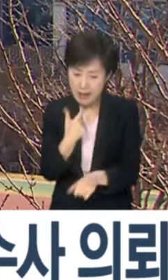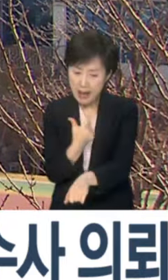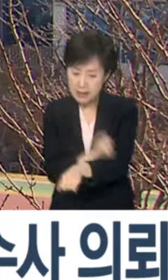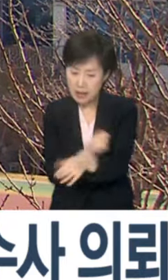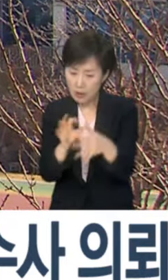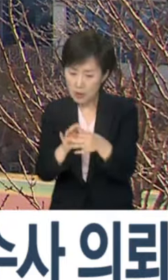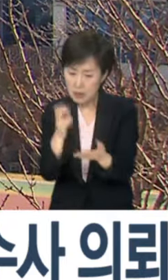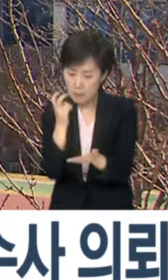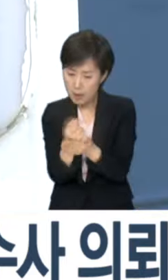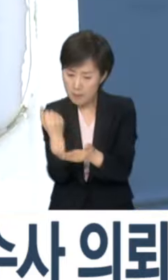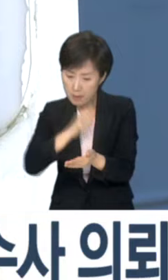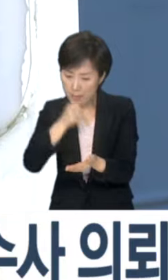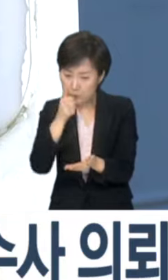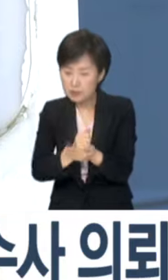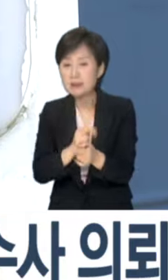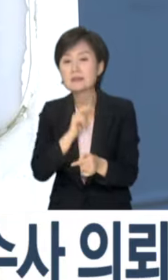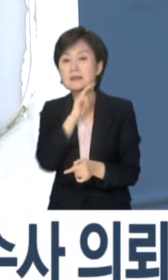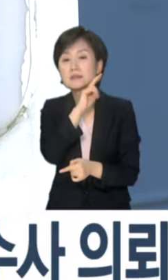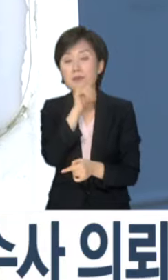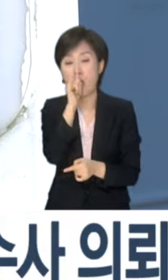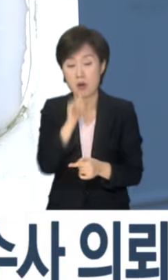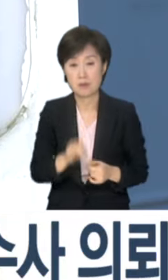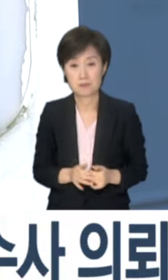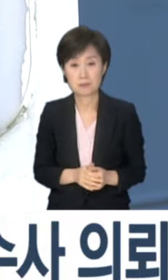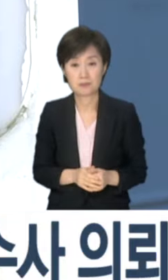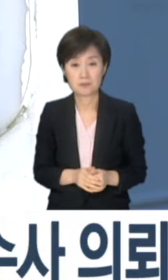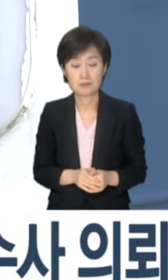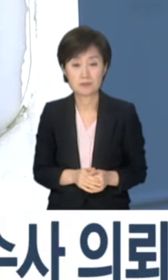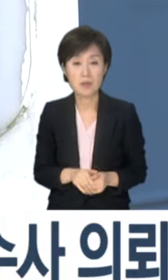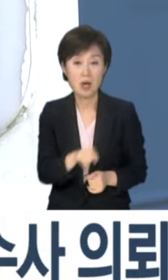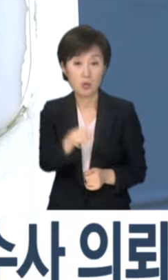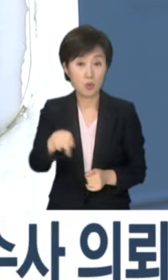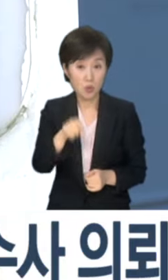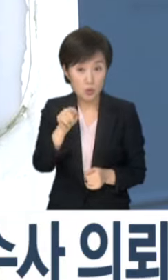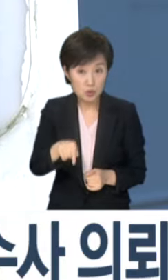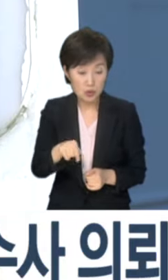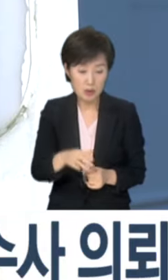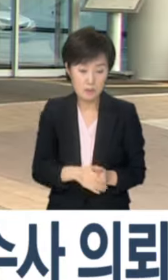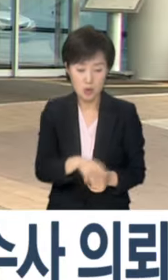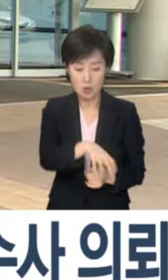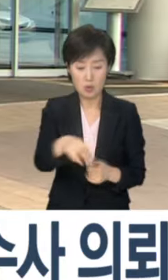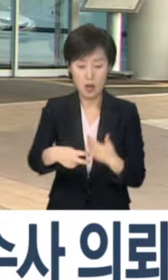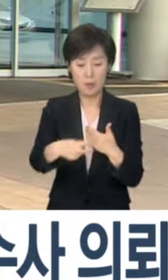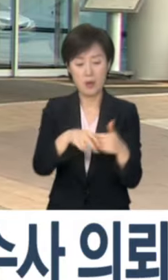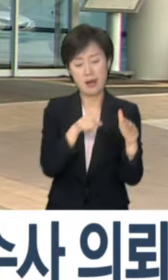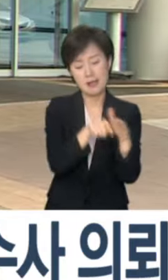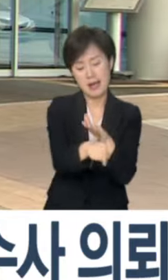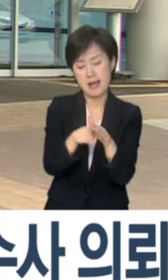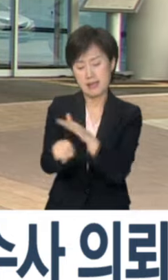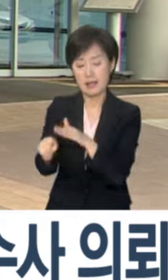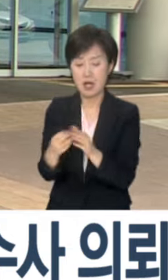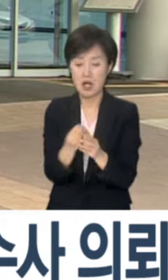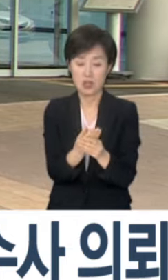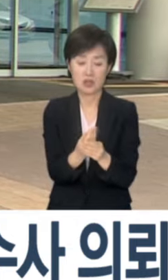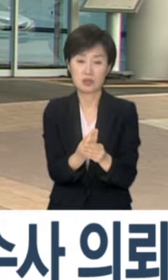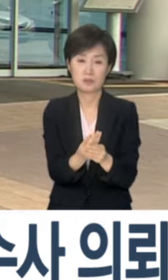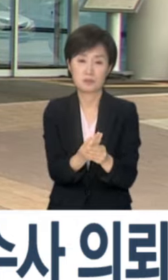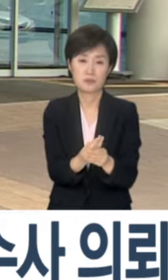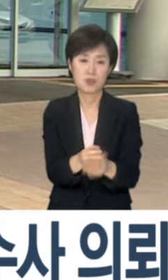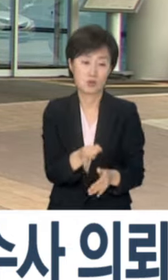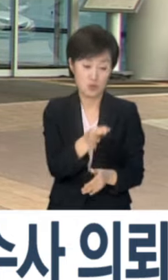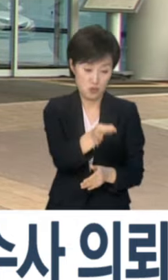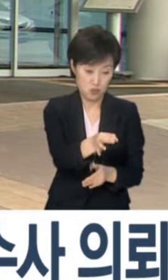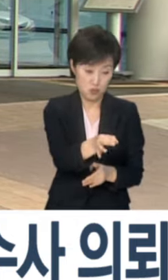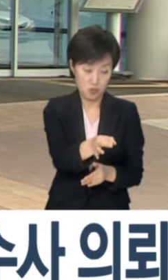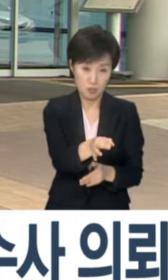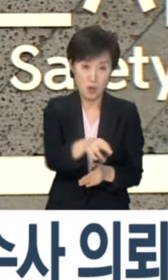법률 위반으로 이같이 조치했다고 밝혔습니다 이들 중에는 여러 지역의 의료 기관을 방문해서 현금 결제하는 방법으로